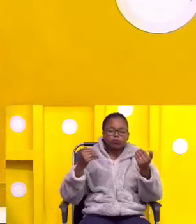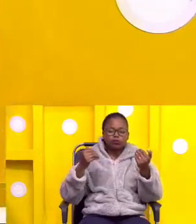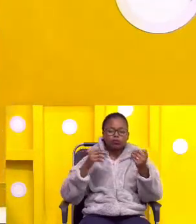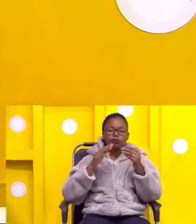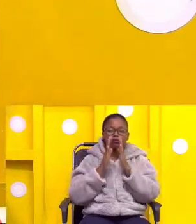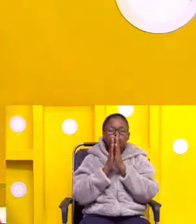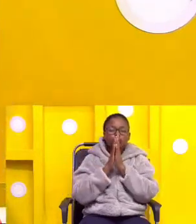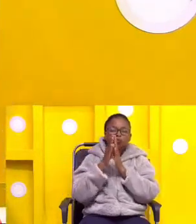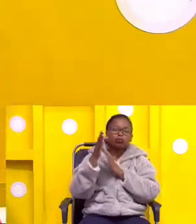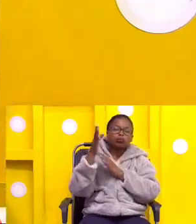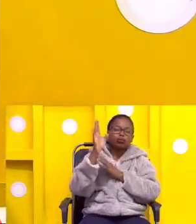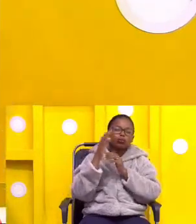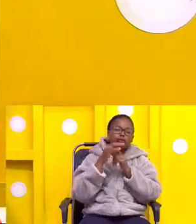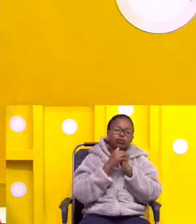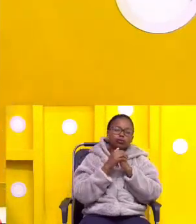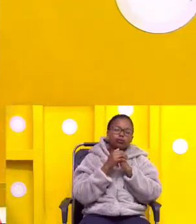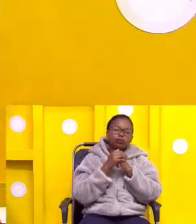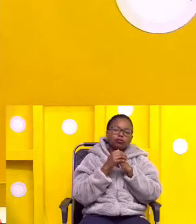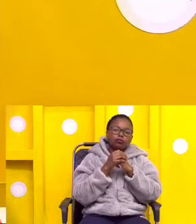sana